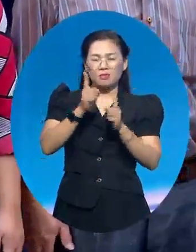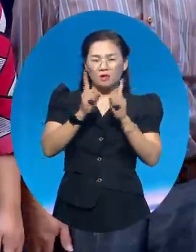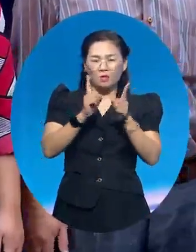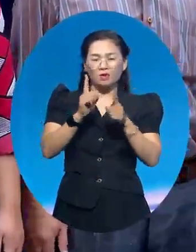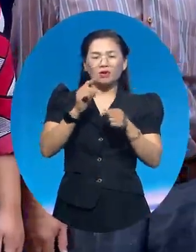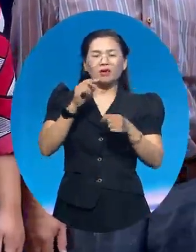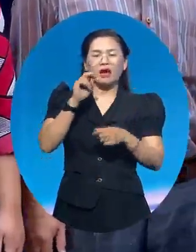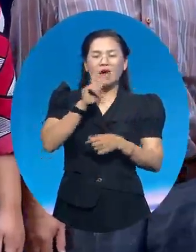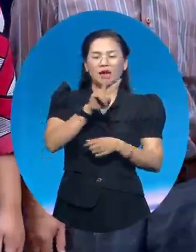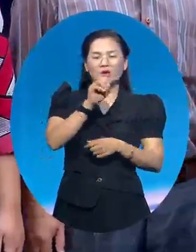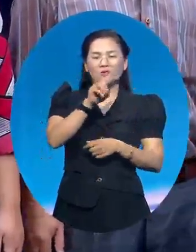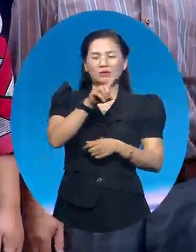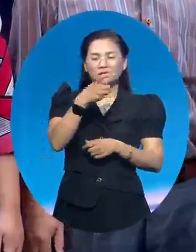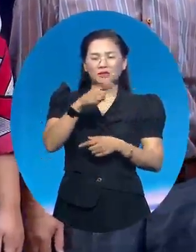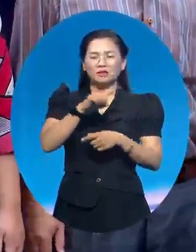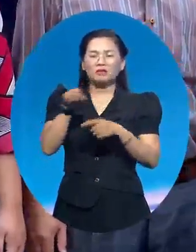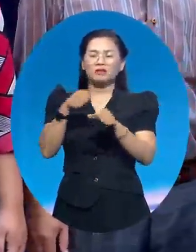kỳ